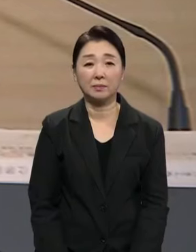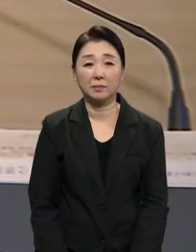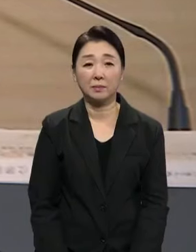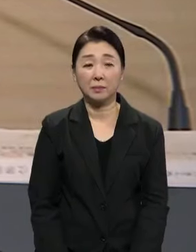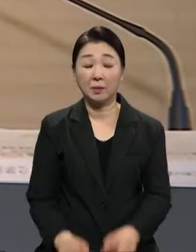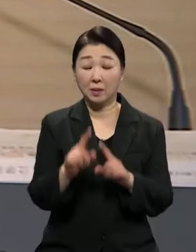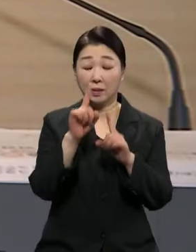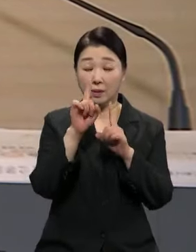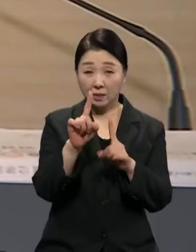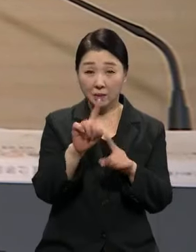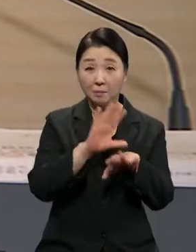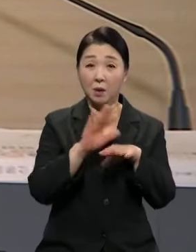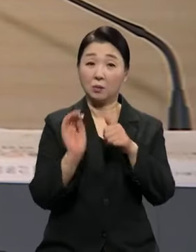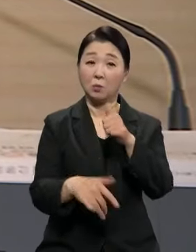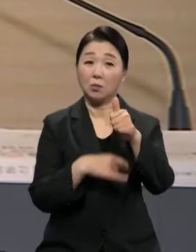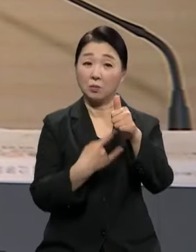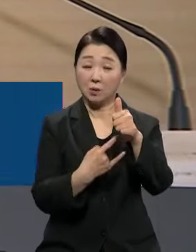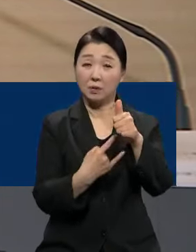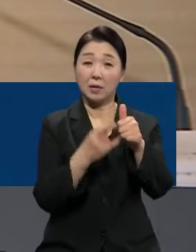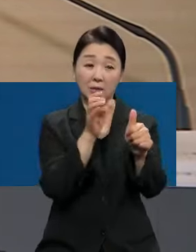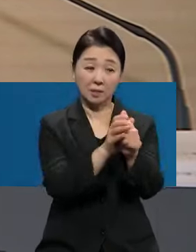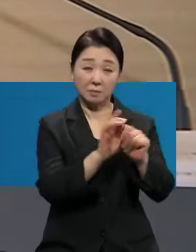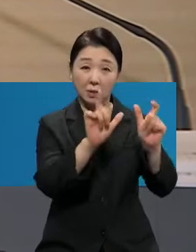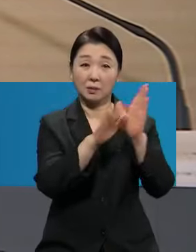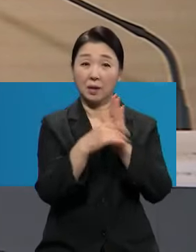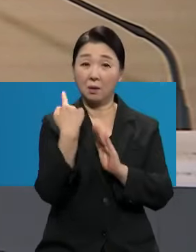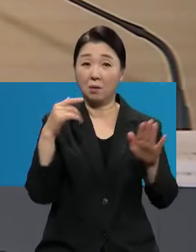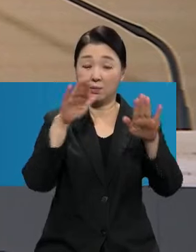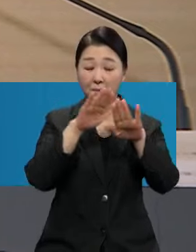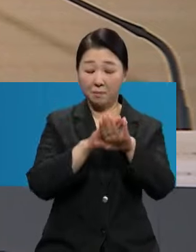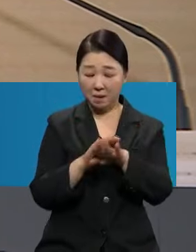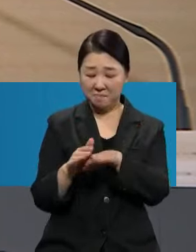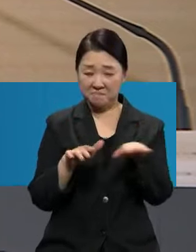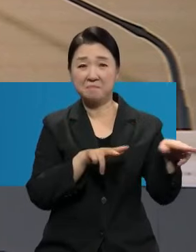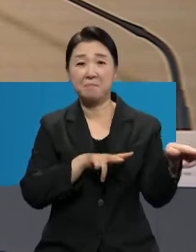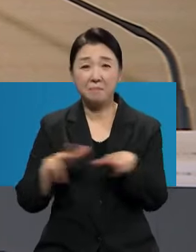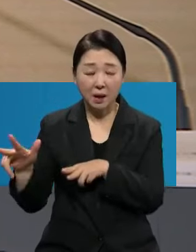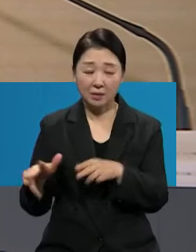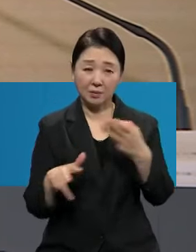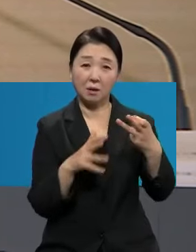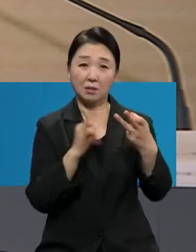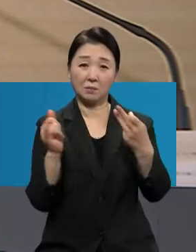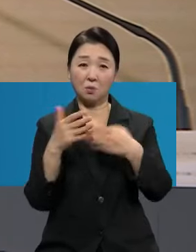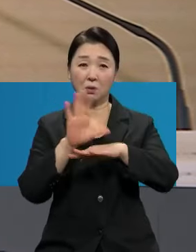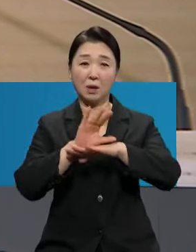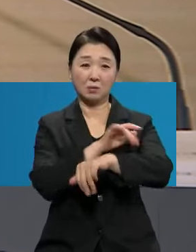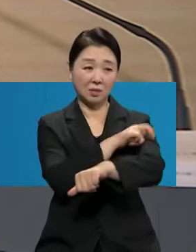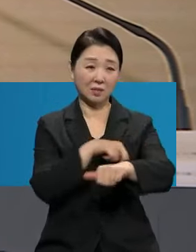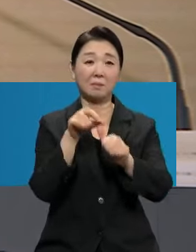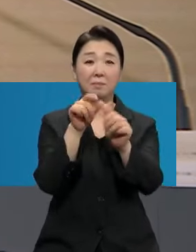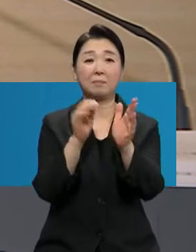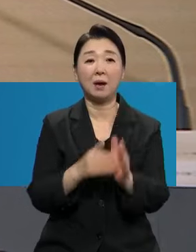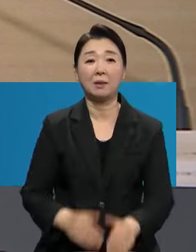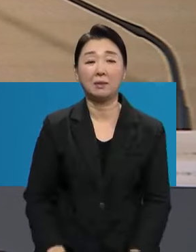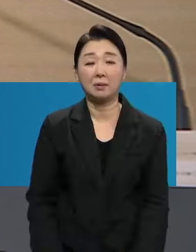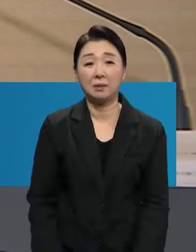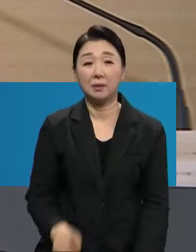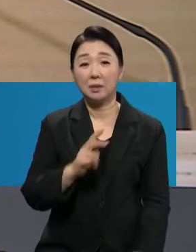이진숙 신임 방송통신위원장이 임명 당일인 어젯밤 속전속결로 13명의 공영방송 이사를